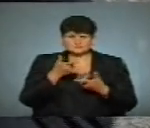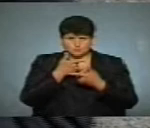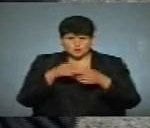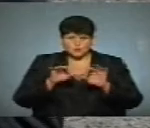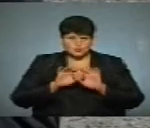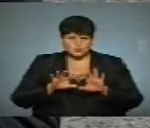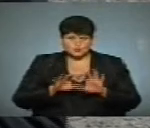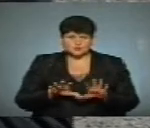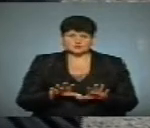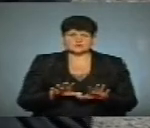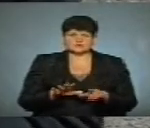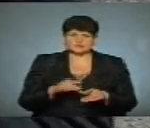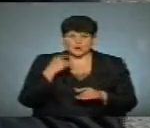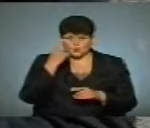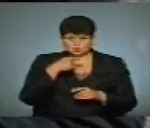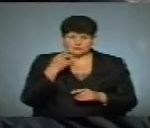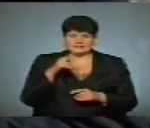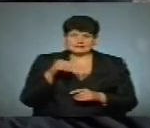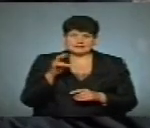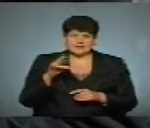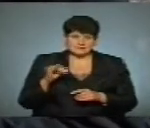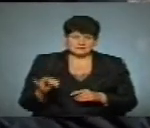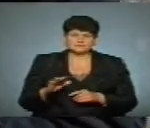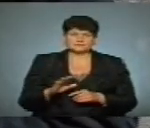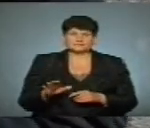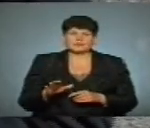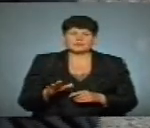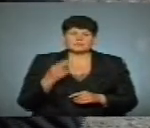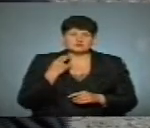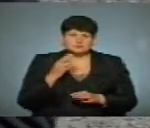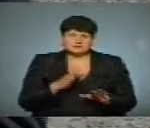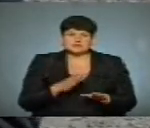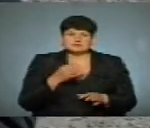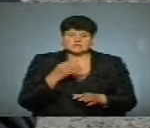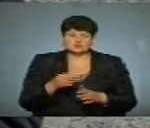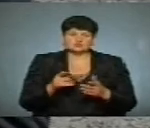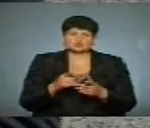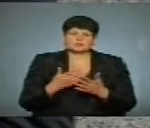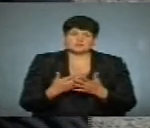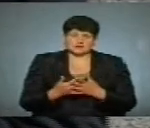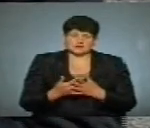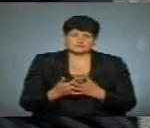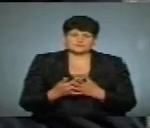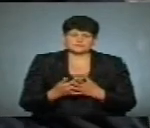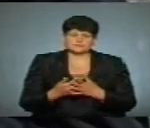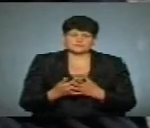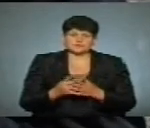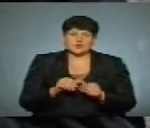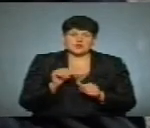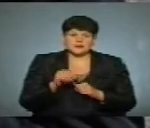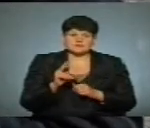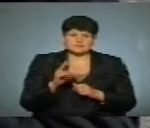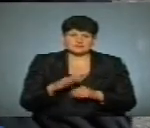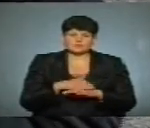розголошувати особисті персональні дані боржників, але скажу, що, наприклад, окремі квартири